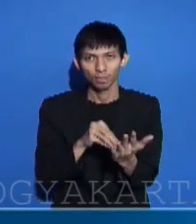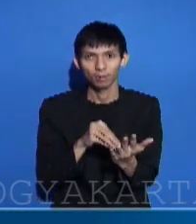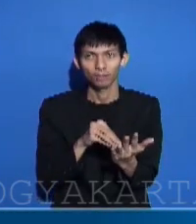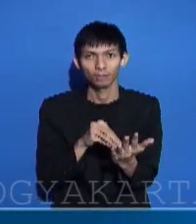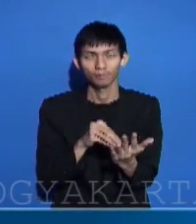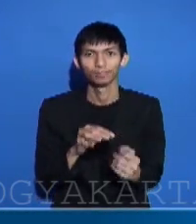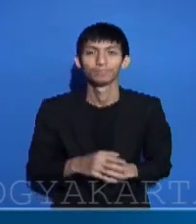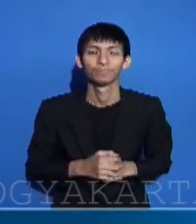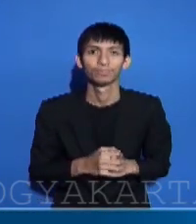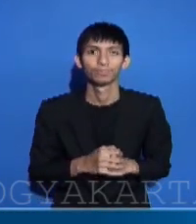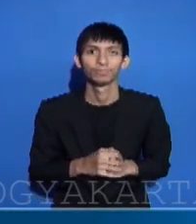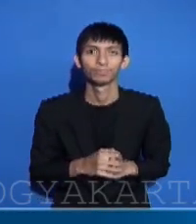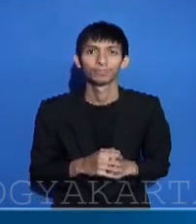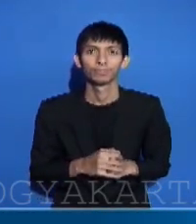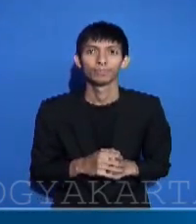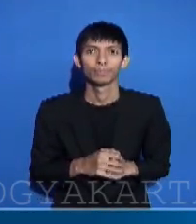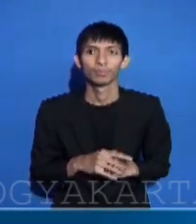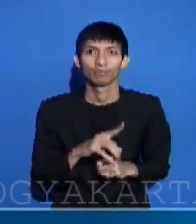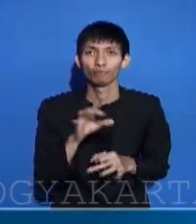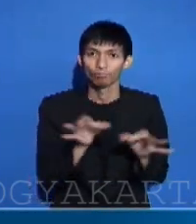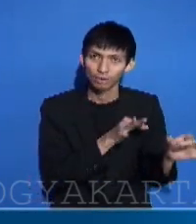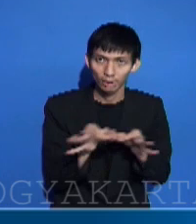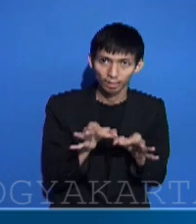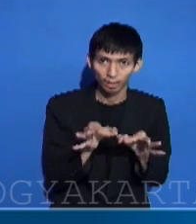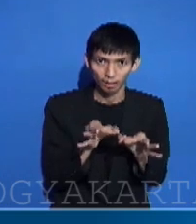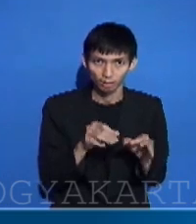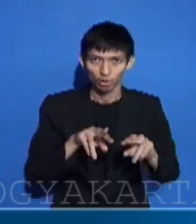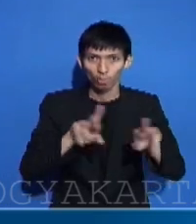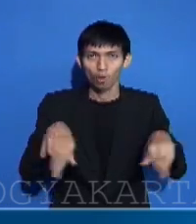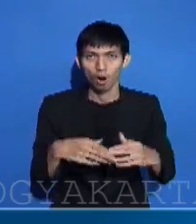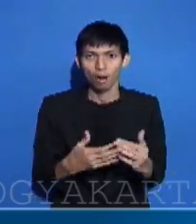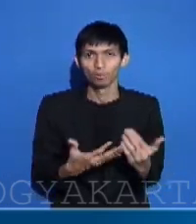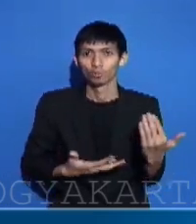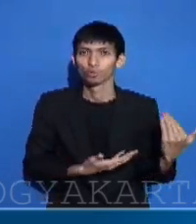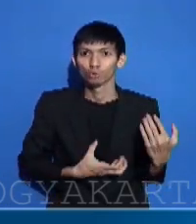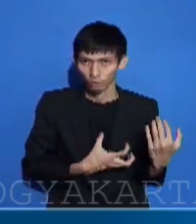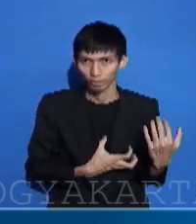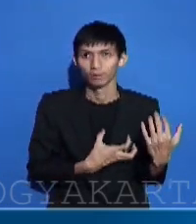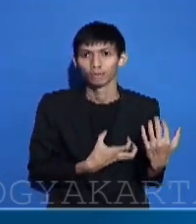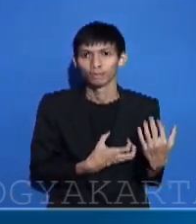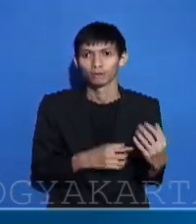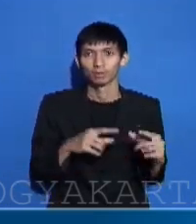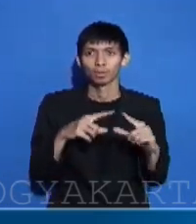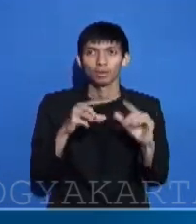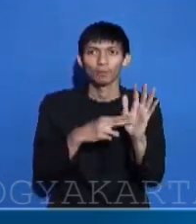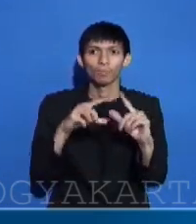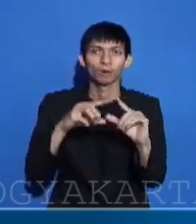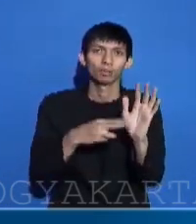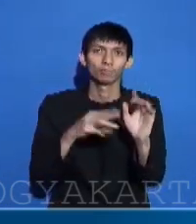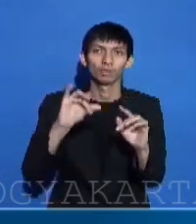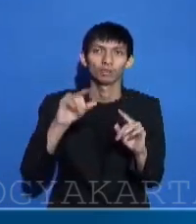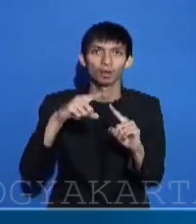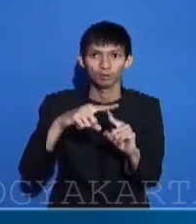Salah satu fasilitas ruang laktasi di objek wisata di Kota Yogyakarta berada di Taman Pintar dalam upaya mewujudkan wisata sayang ibu